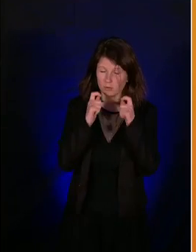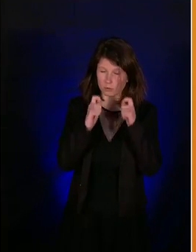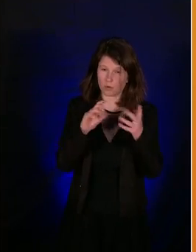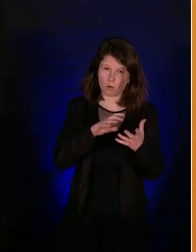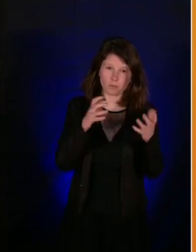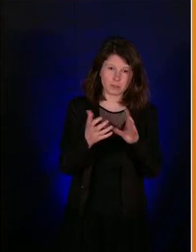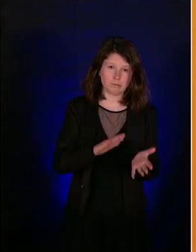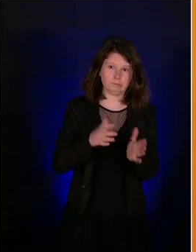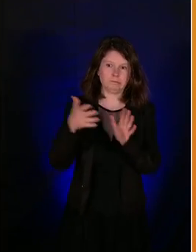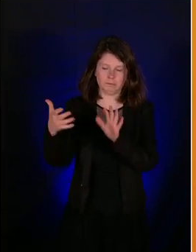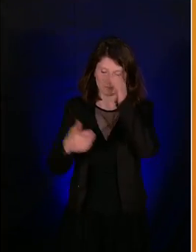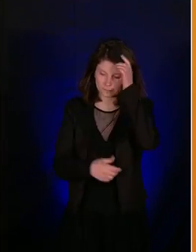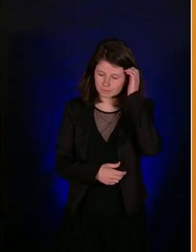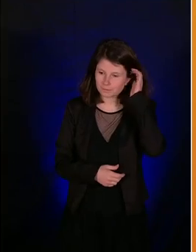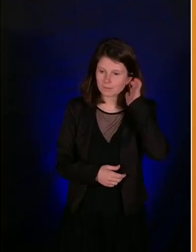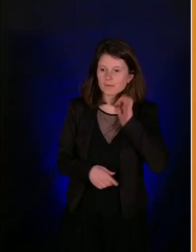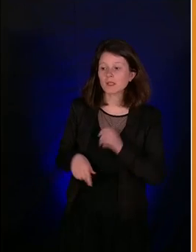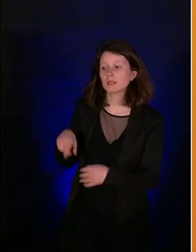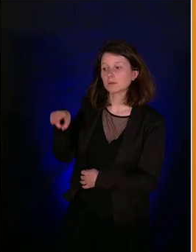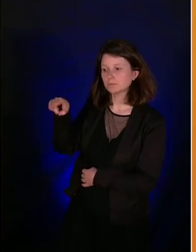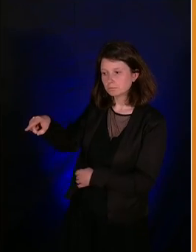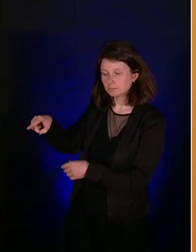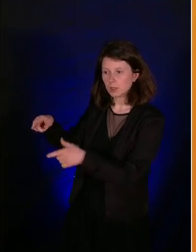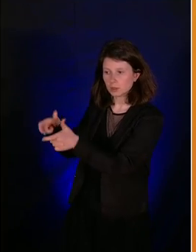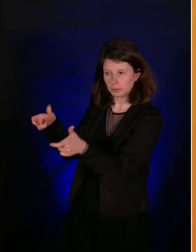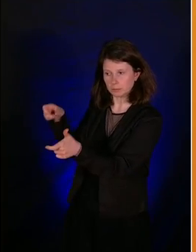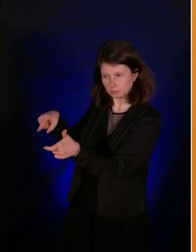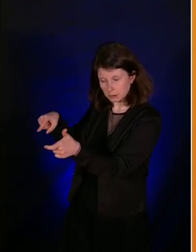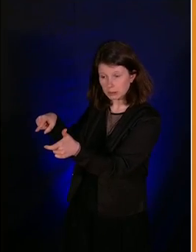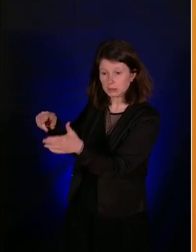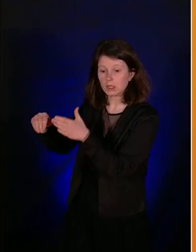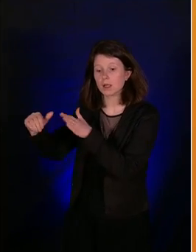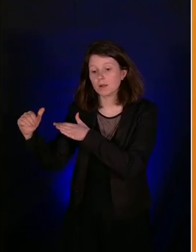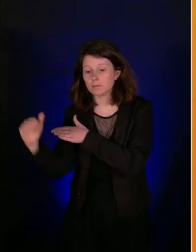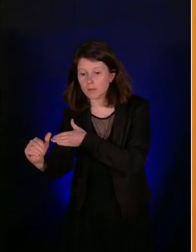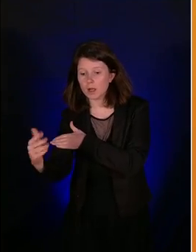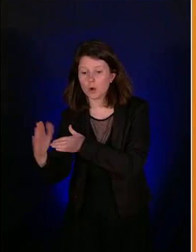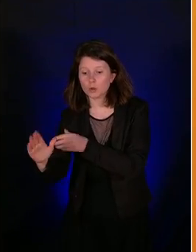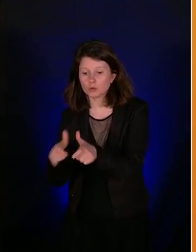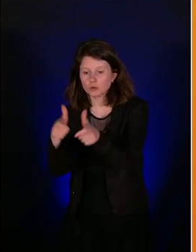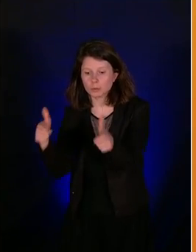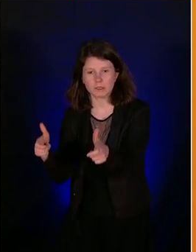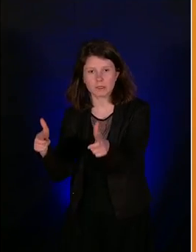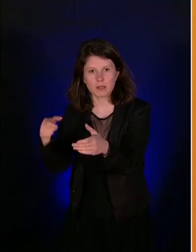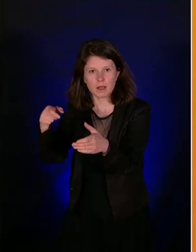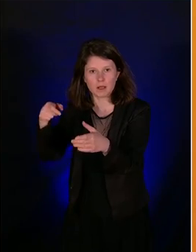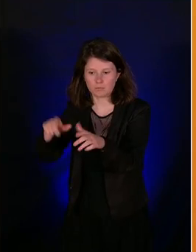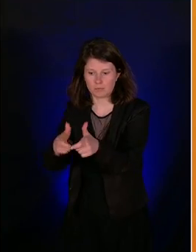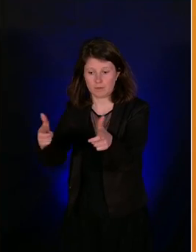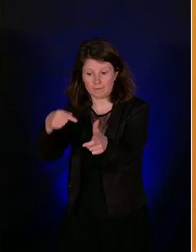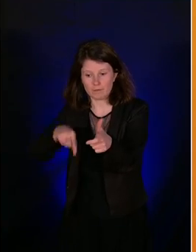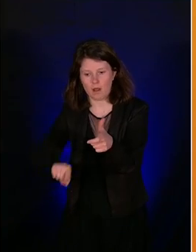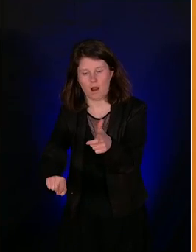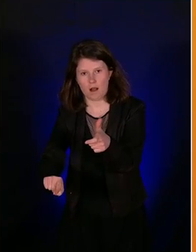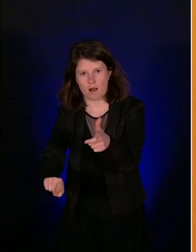compliqué pickup Logistics recourt à son tour à l'entreprise Stuart qui est une autre filiale au sein de